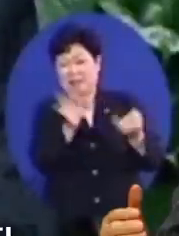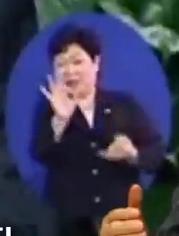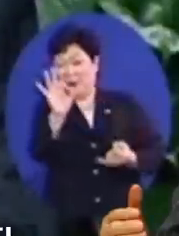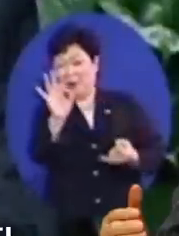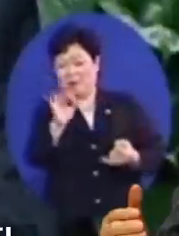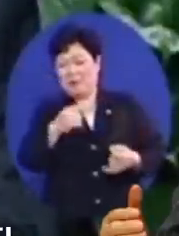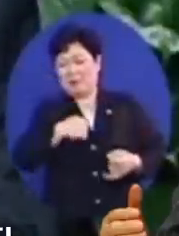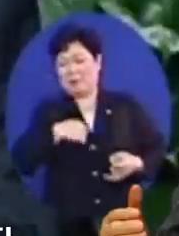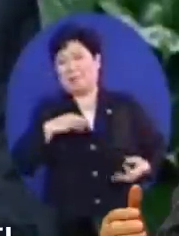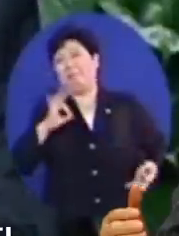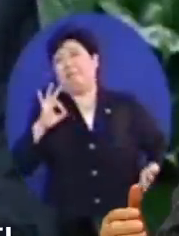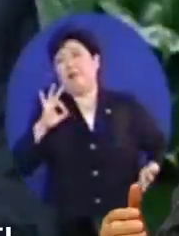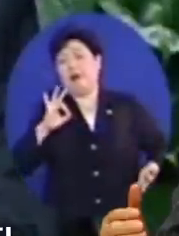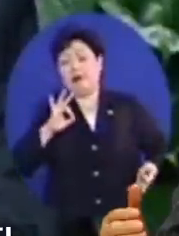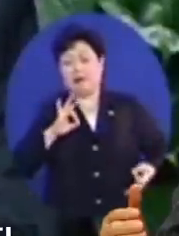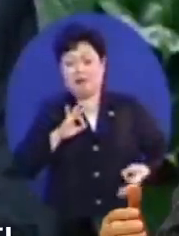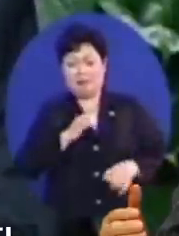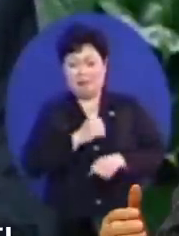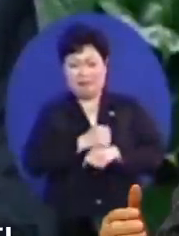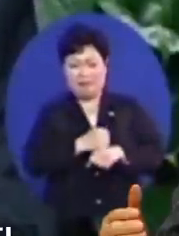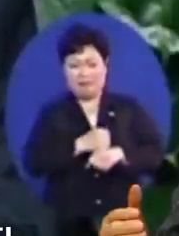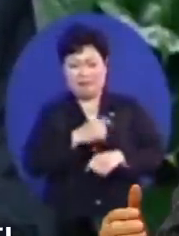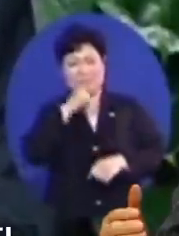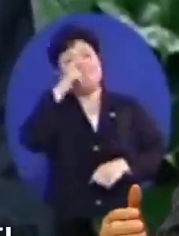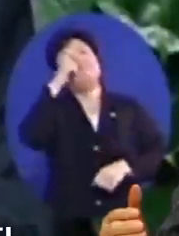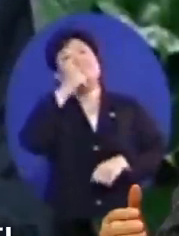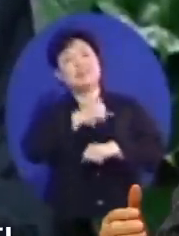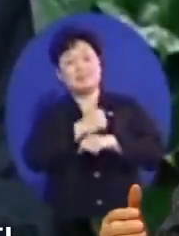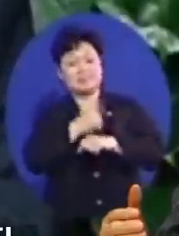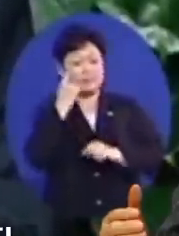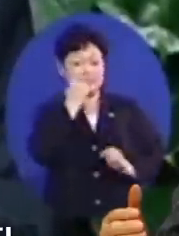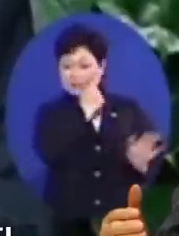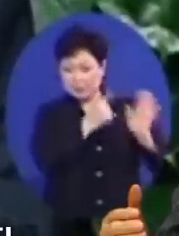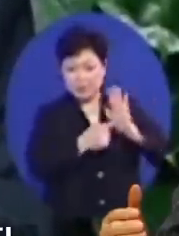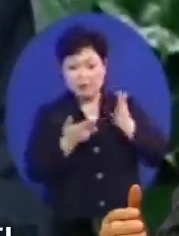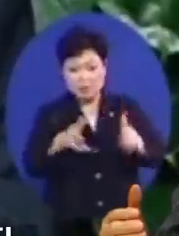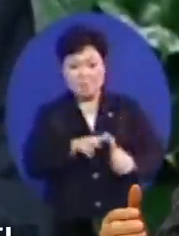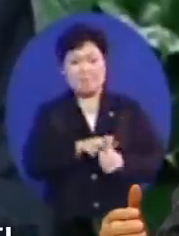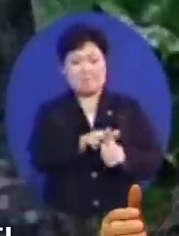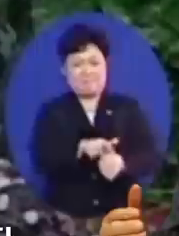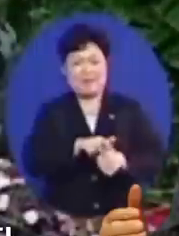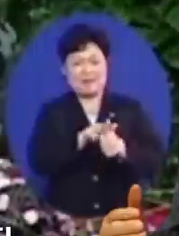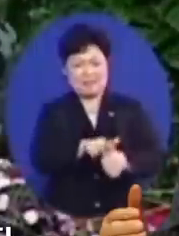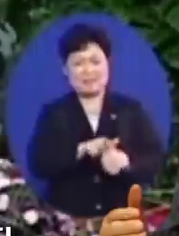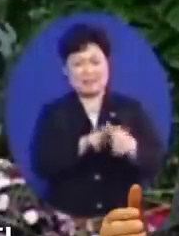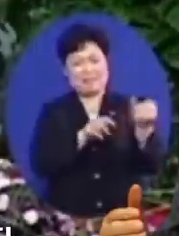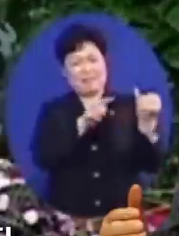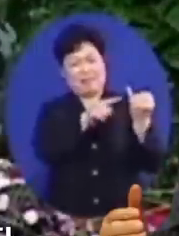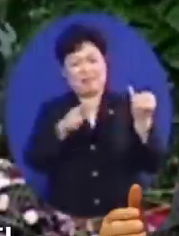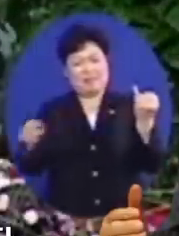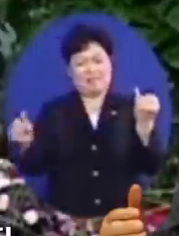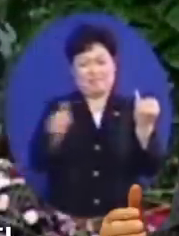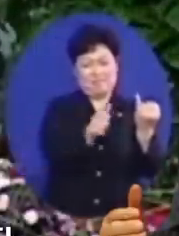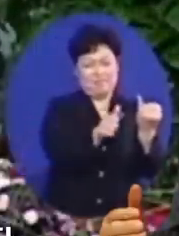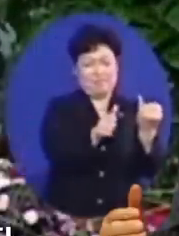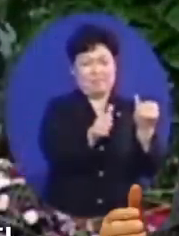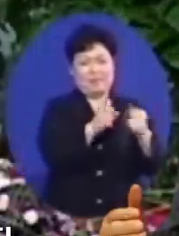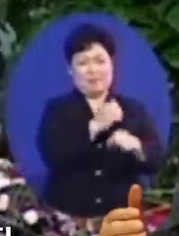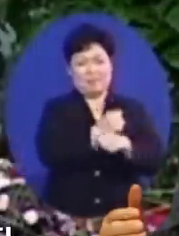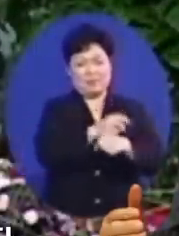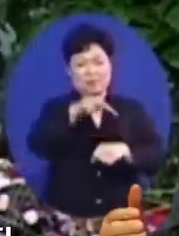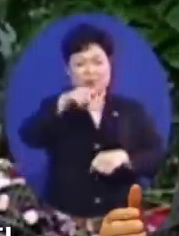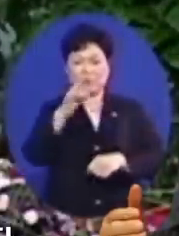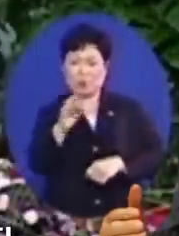한다 그러면서 자기가 그걸 증명해 주겠다고 말을 타고 황진이가 있는 곳으로 갔습니다. 그 송도로 가서